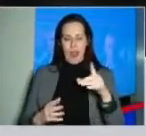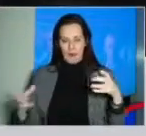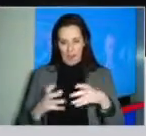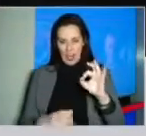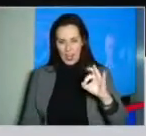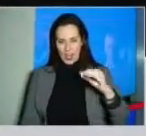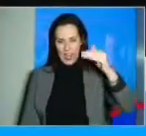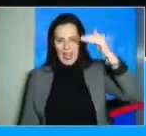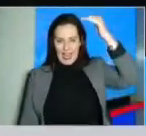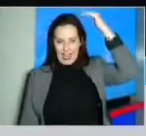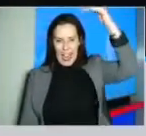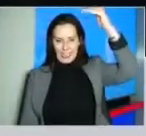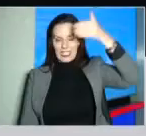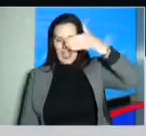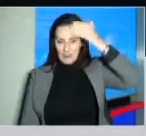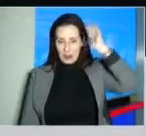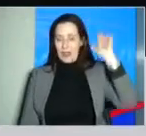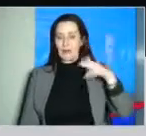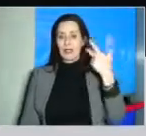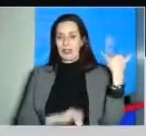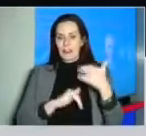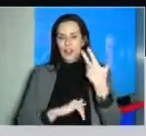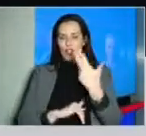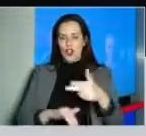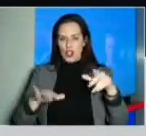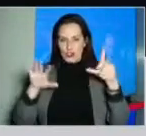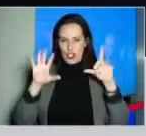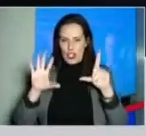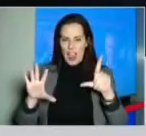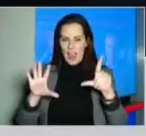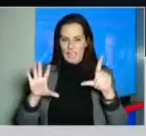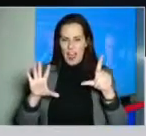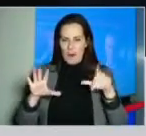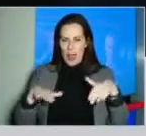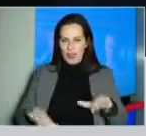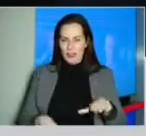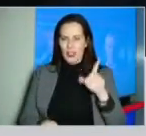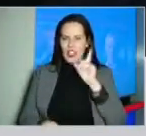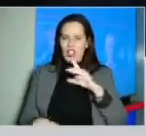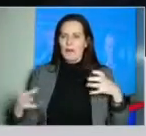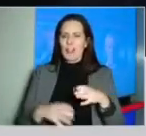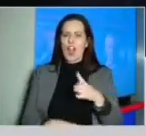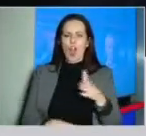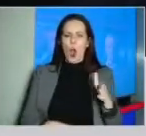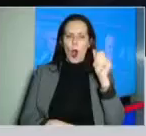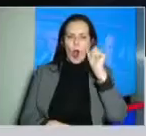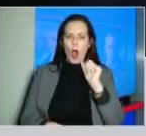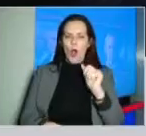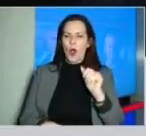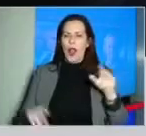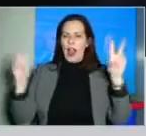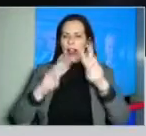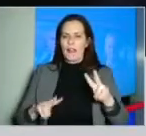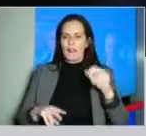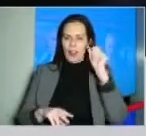של דבר, גם היא תביא 35 ו7 מנדטים. כחול לבן זה לא שם של איזה ארגון, אגב. יש ארגון עתיד כחול לבן שעוסק במסע המתן המדיני. עתיד